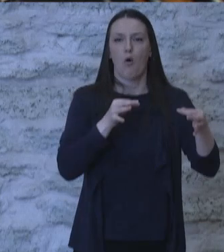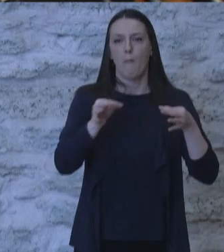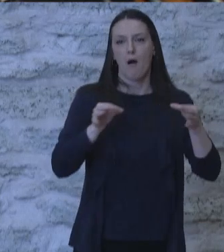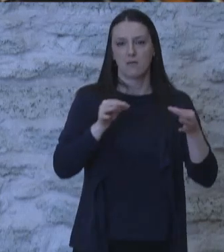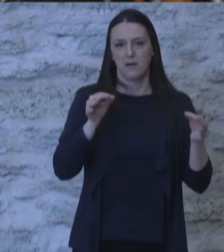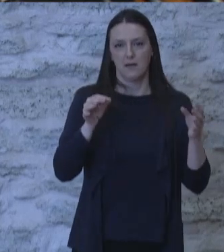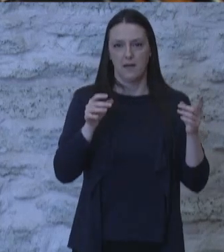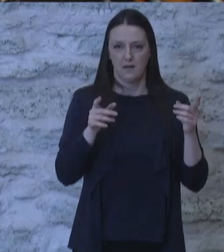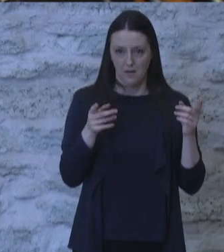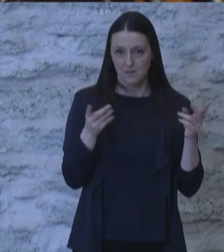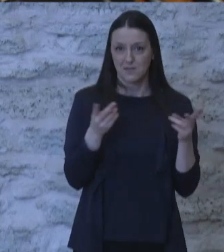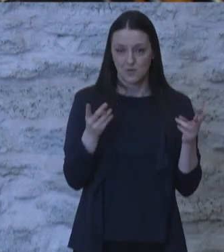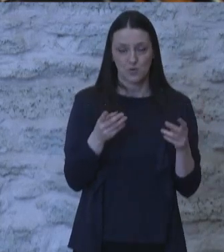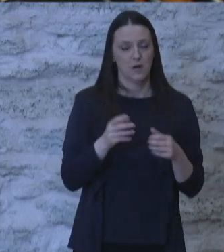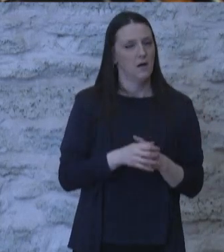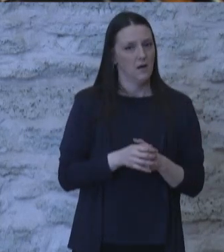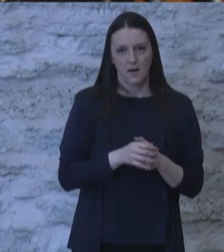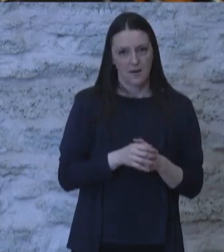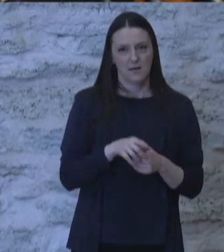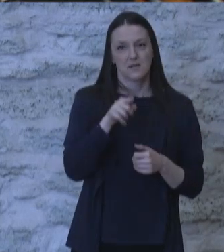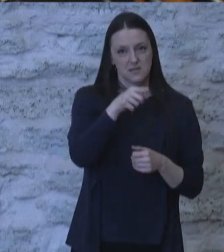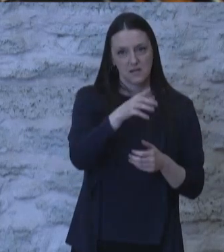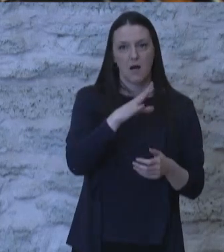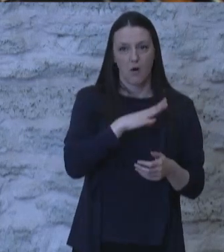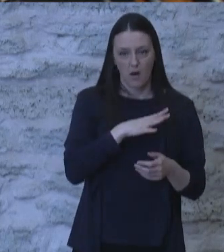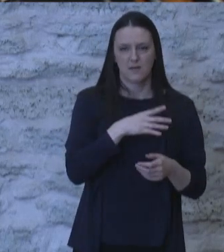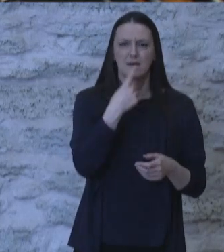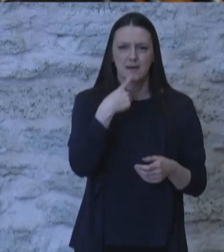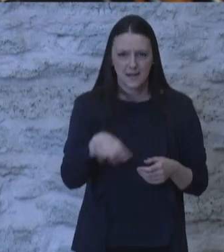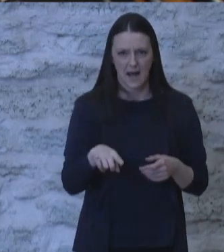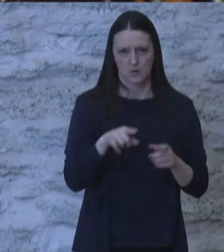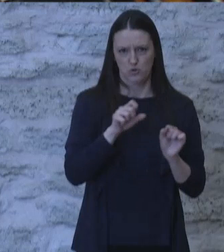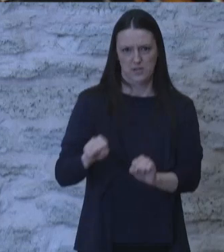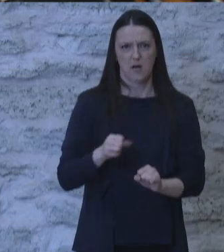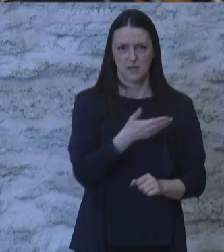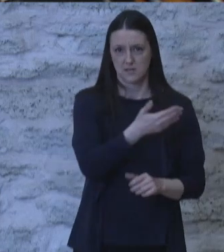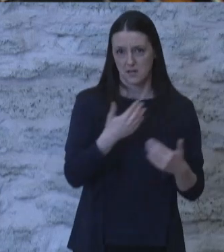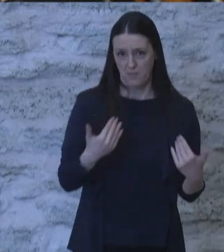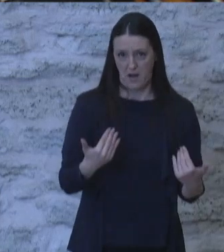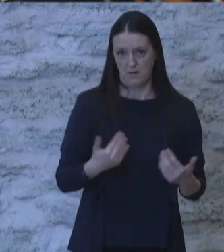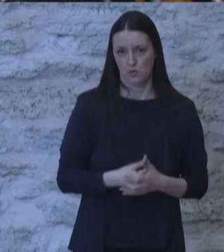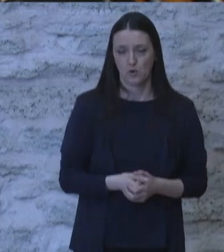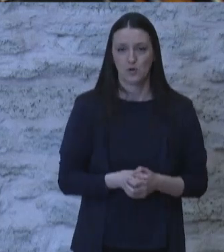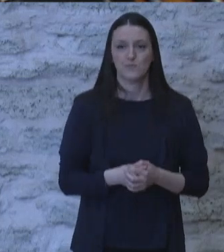õigustate inetusi meile kohta on konkreetsed küsimused.